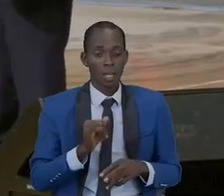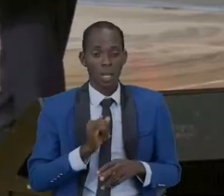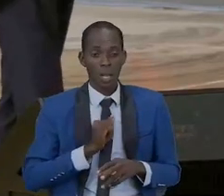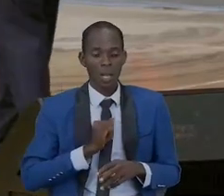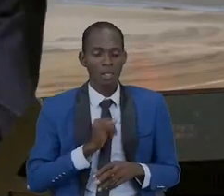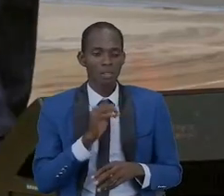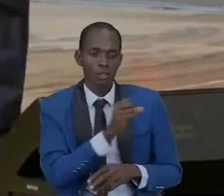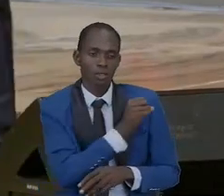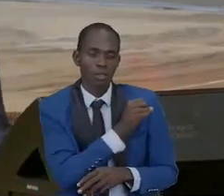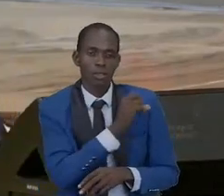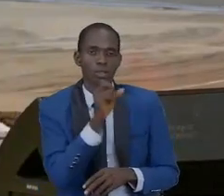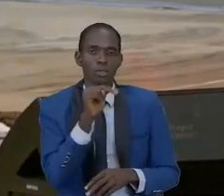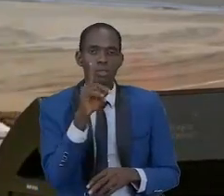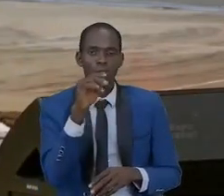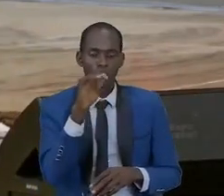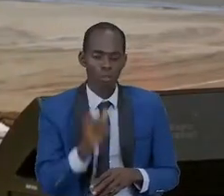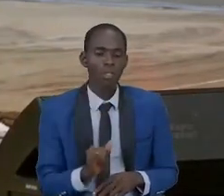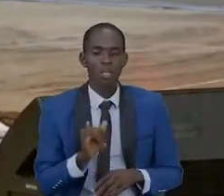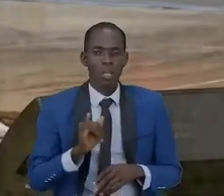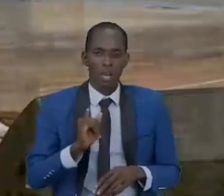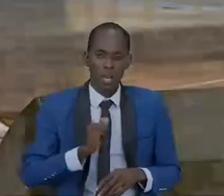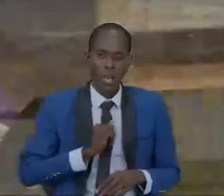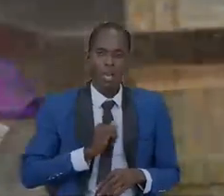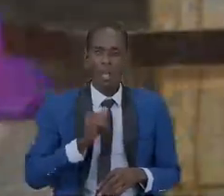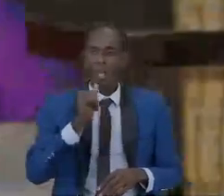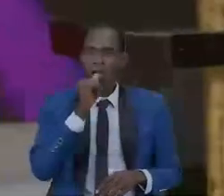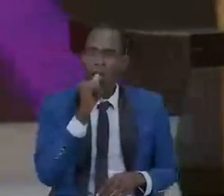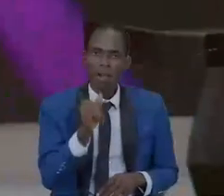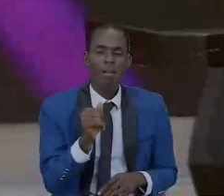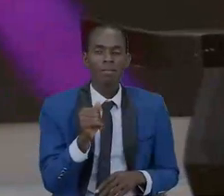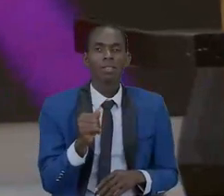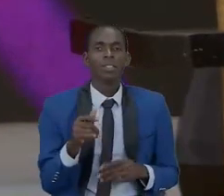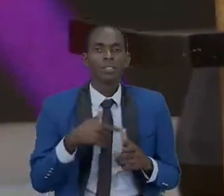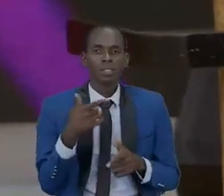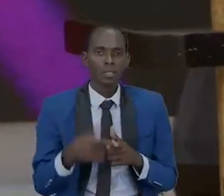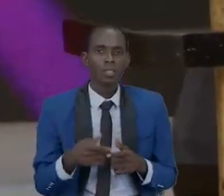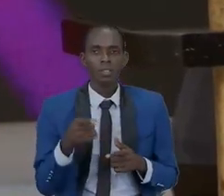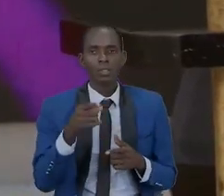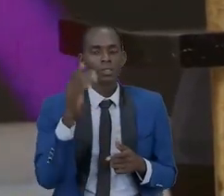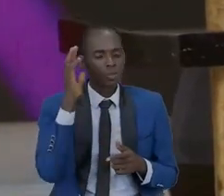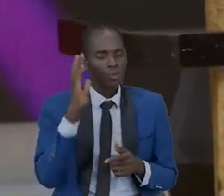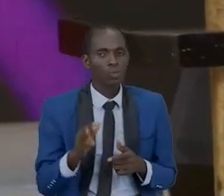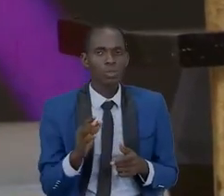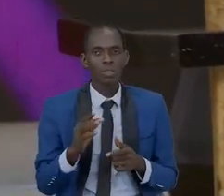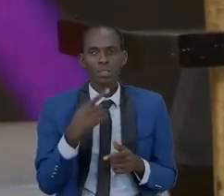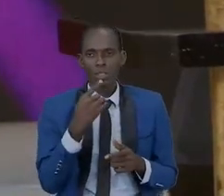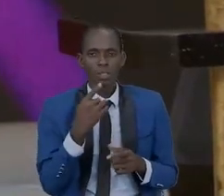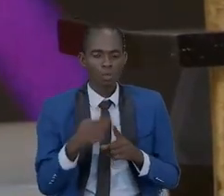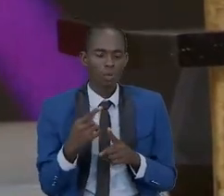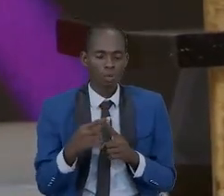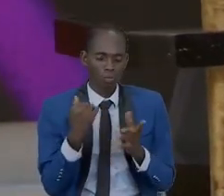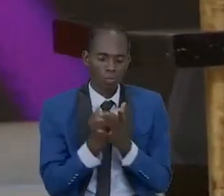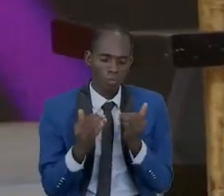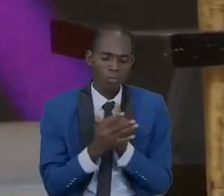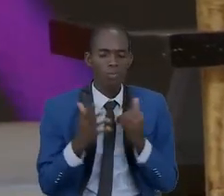vous dites je moi moi je suis je suis alors vous mettez l'accent